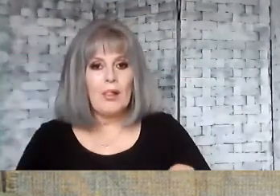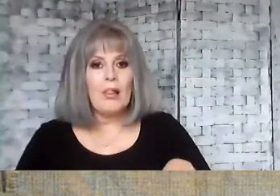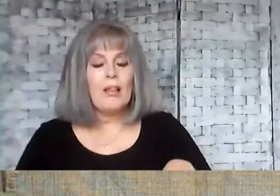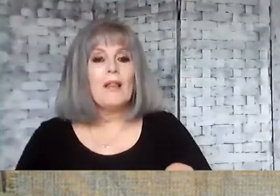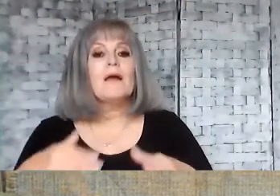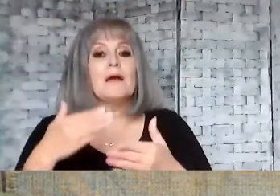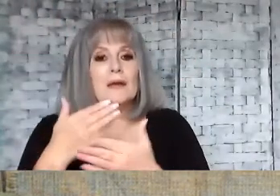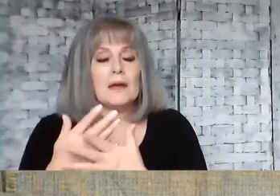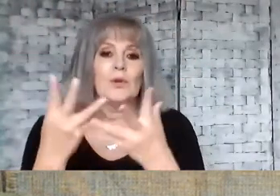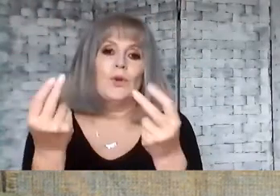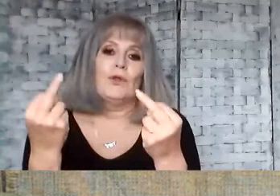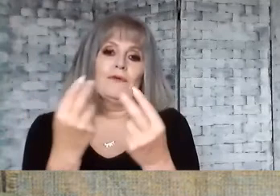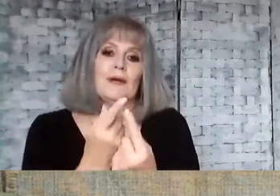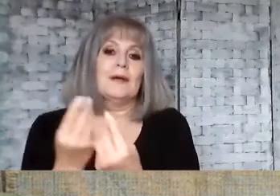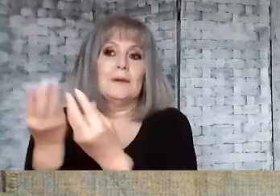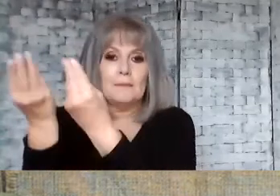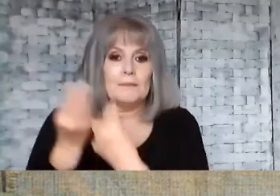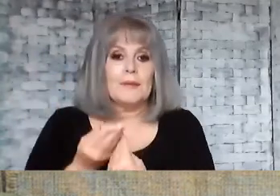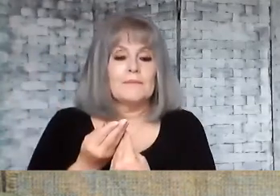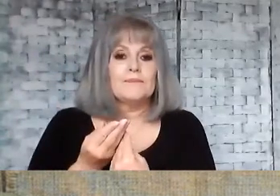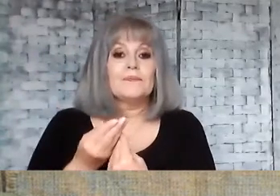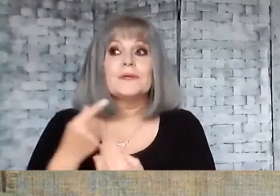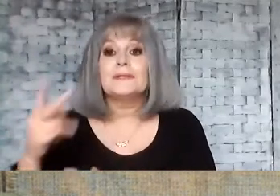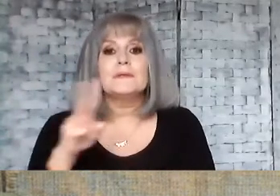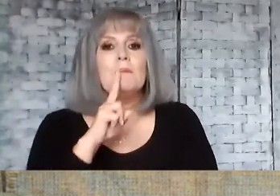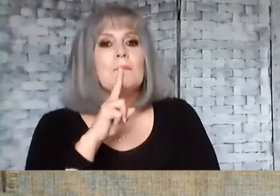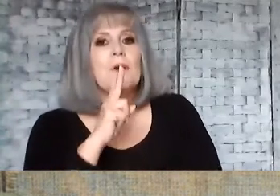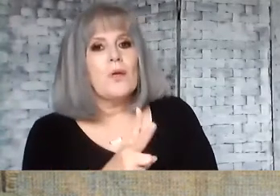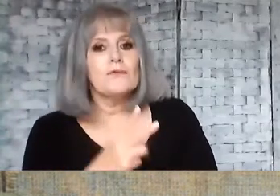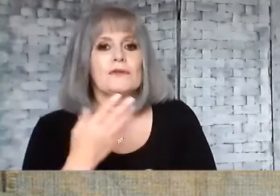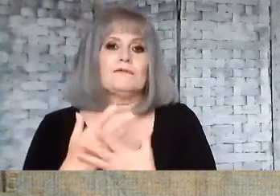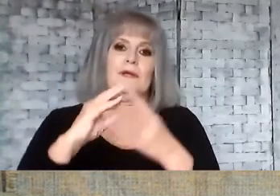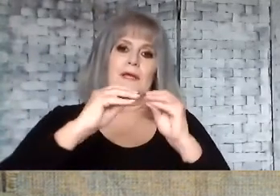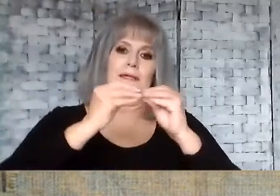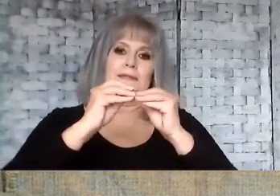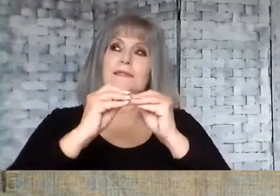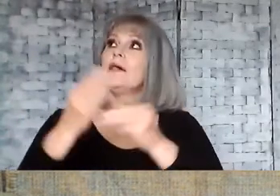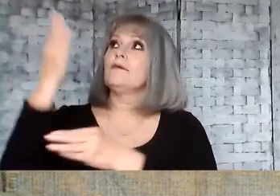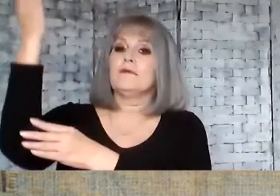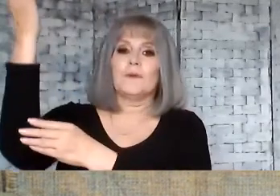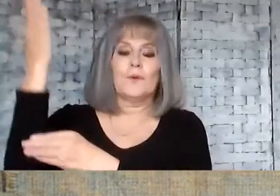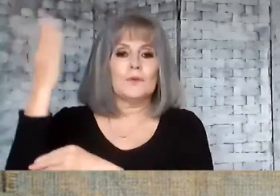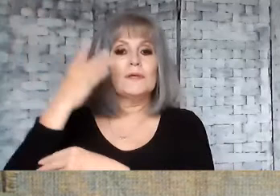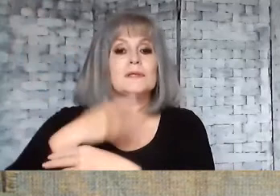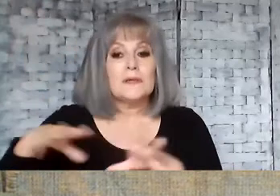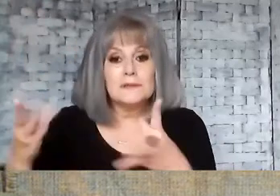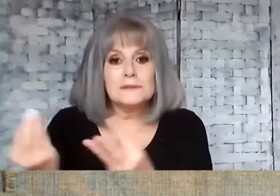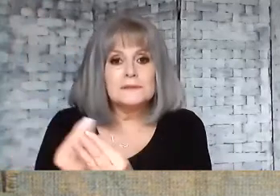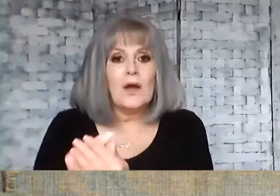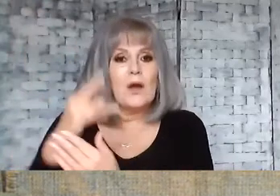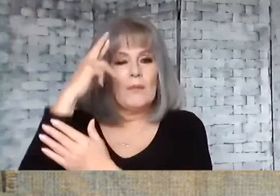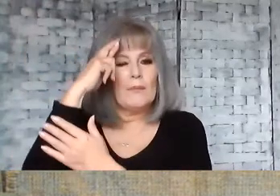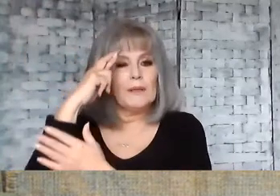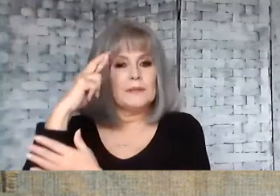Gees dinge niet kan maken. En vrienden, die belofte van herstel gaan saam met die diep respect.